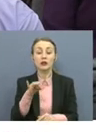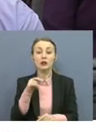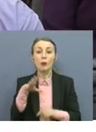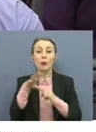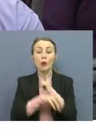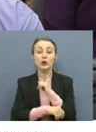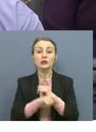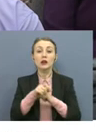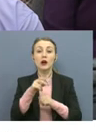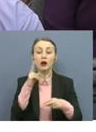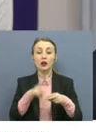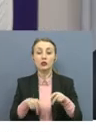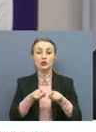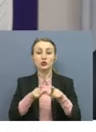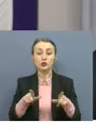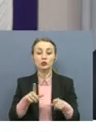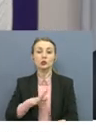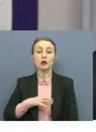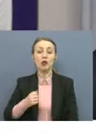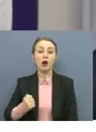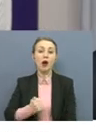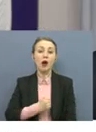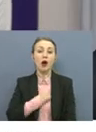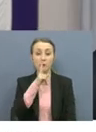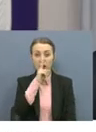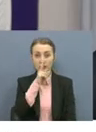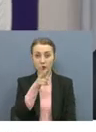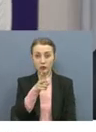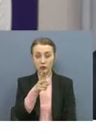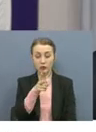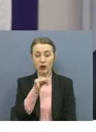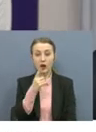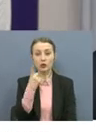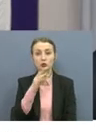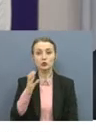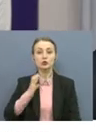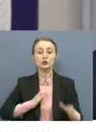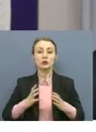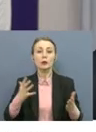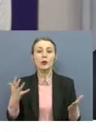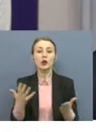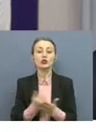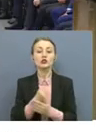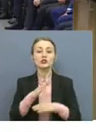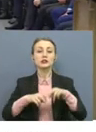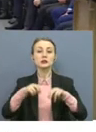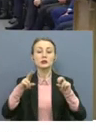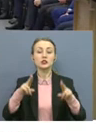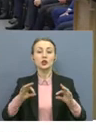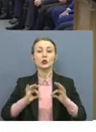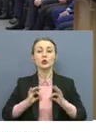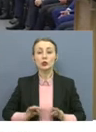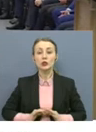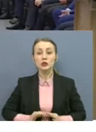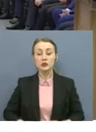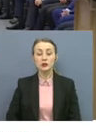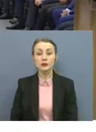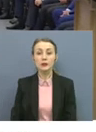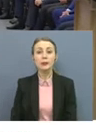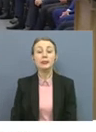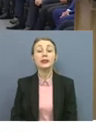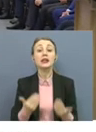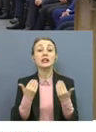алдына қойғанбыз. Меніңше, филиал өте сондай белсенді және де көрнекті жұмысты атқарып келе жатыр. Партияның облыстық филиалын